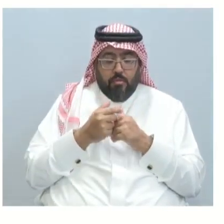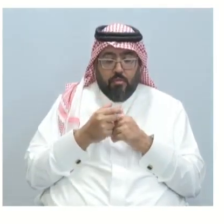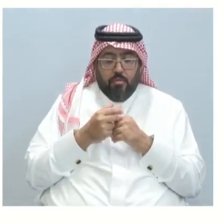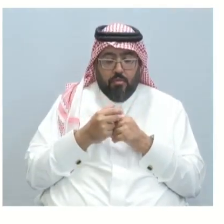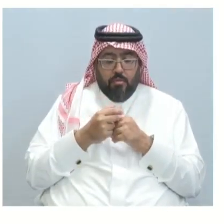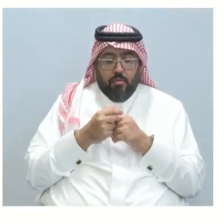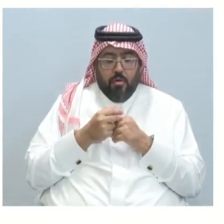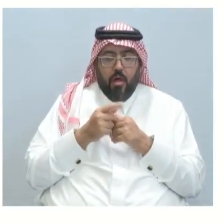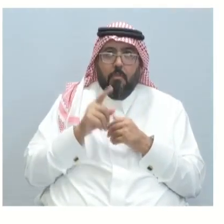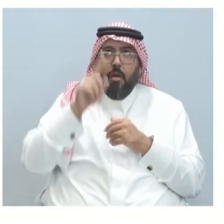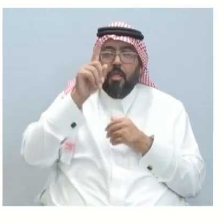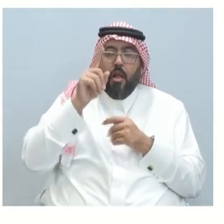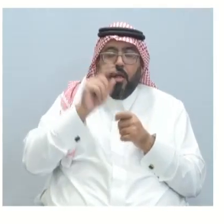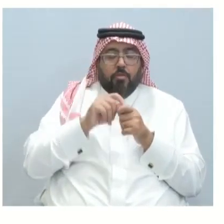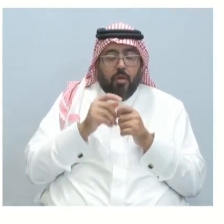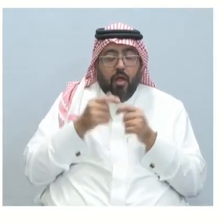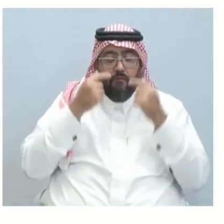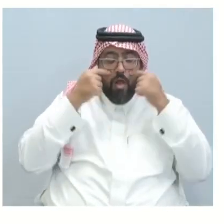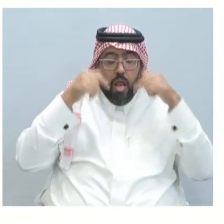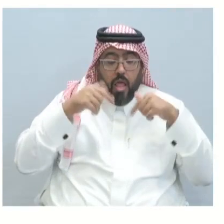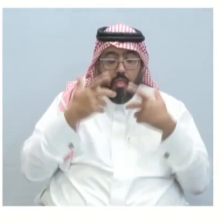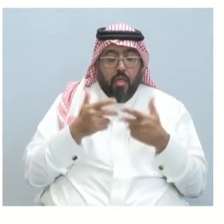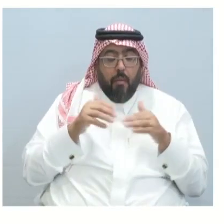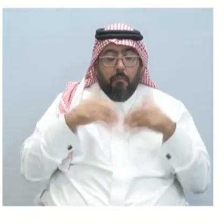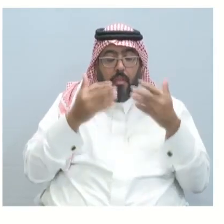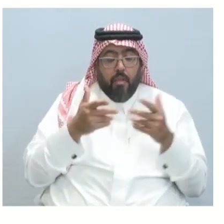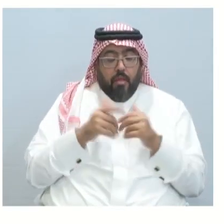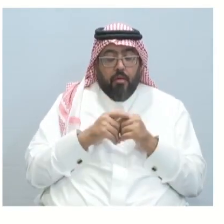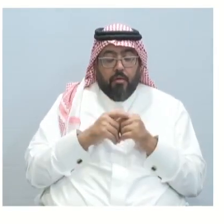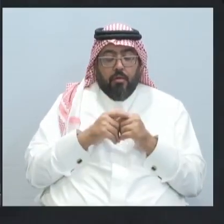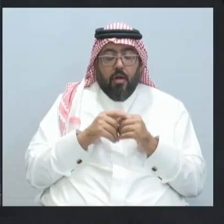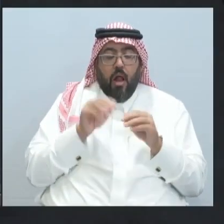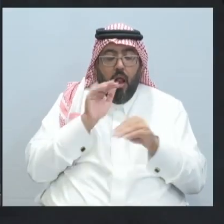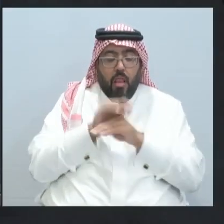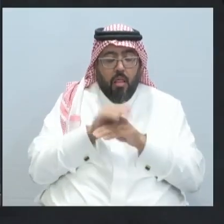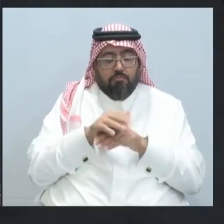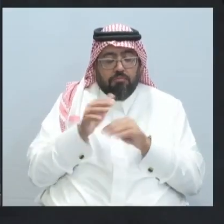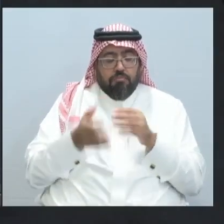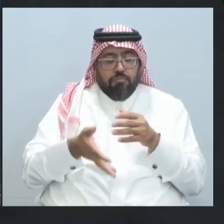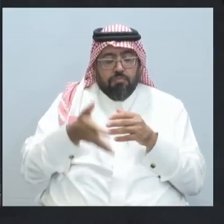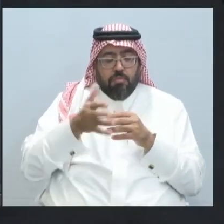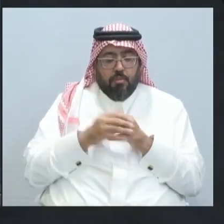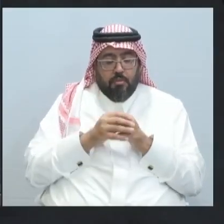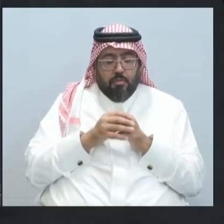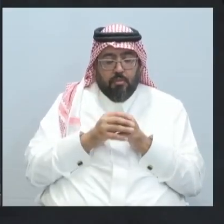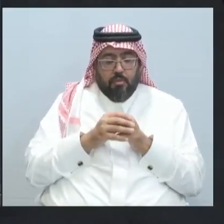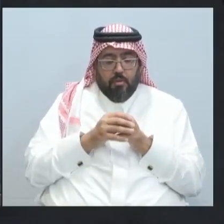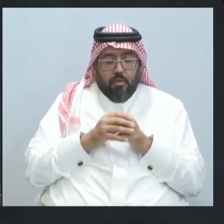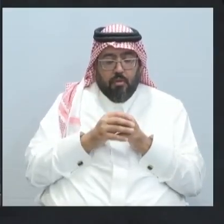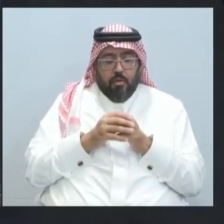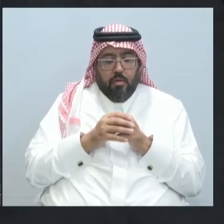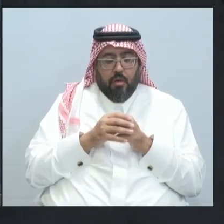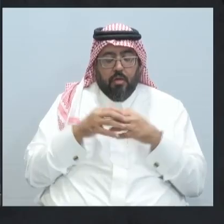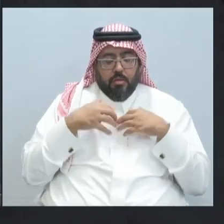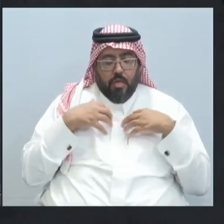سبب وجودك بعد الله تعالى في هذه الحياه ثم بعد ذلك ربياك وا